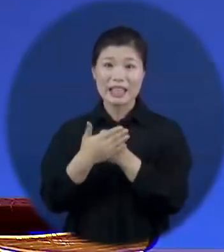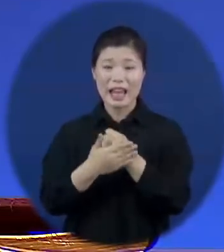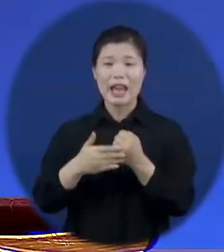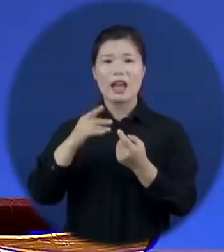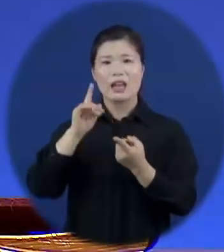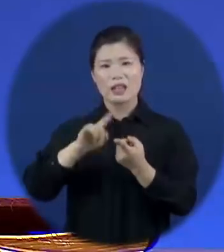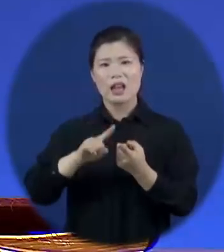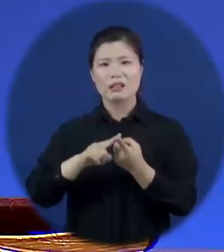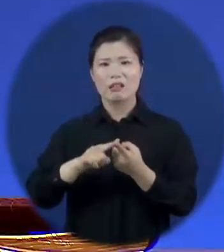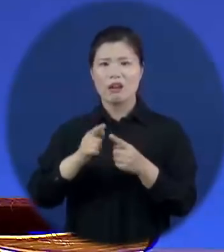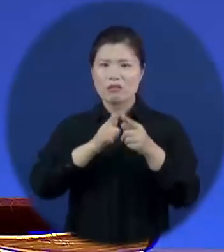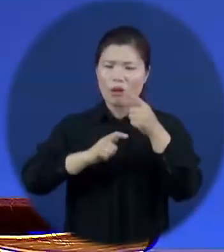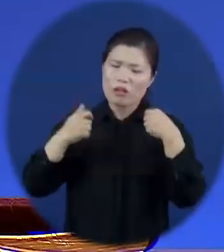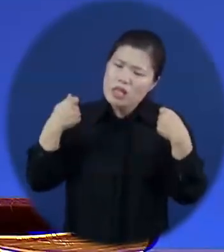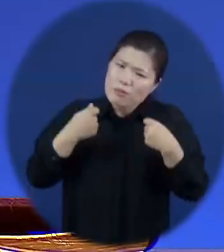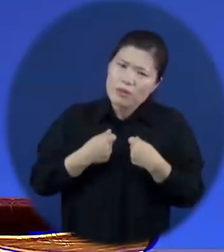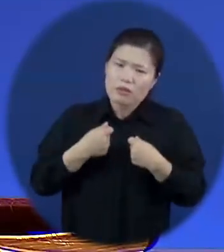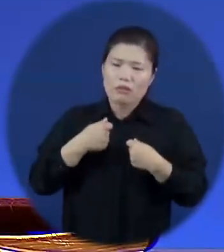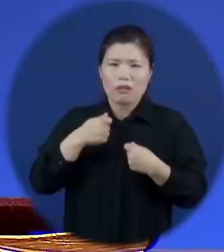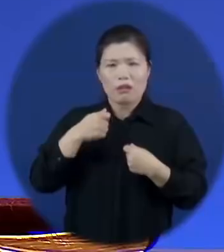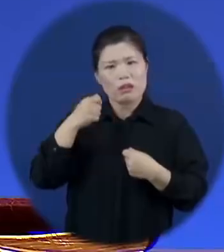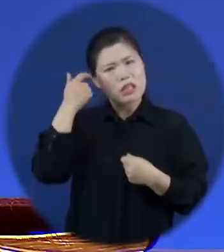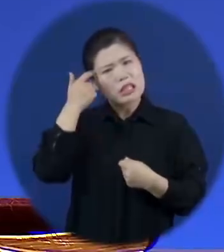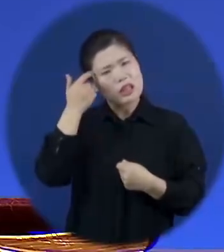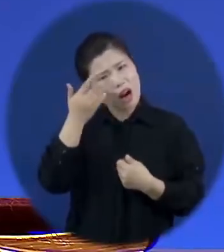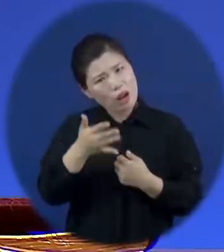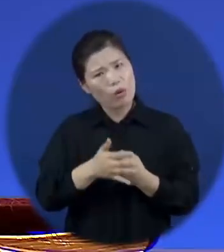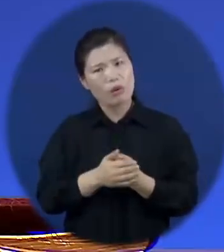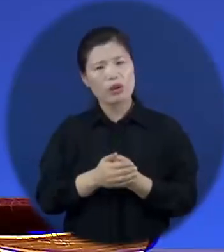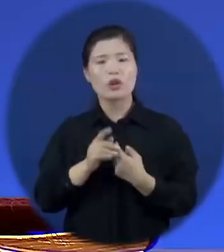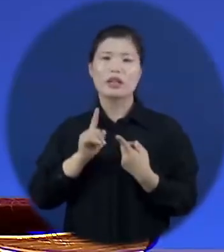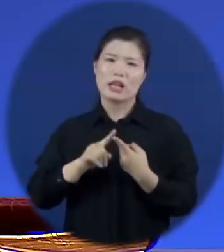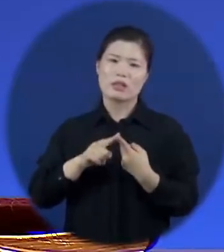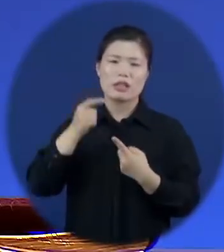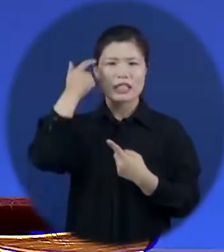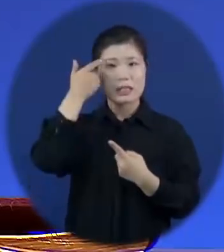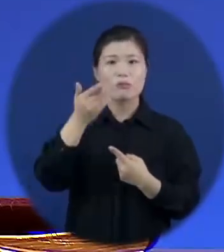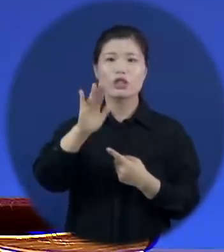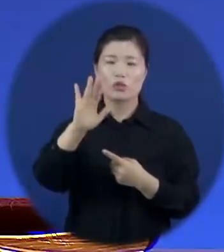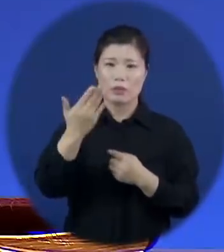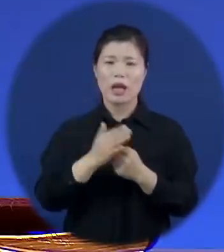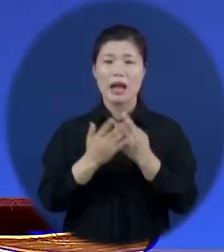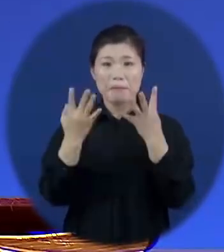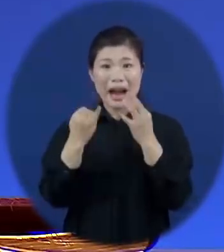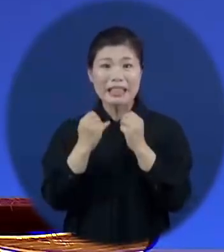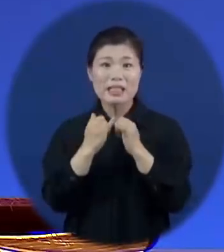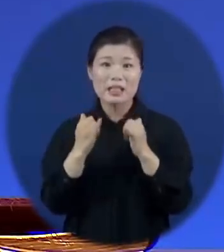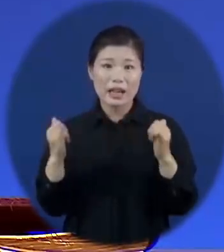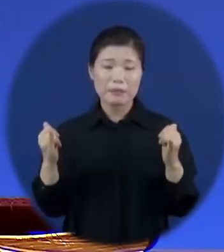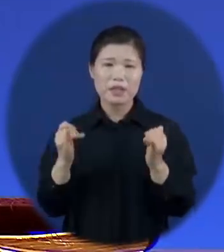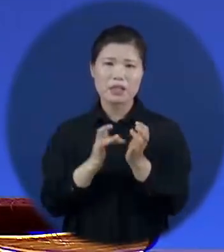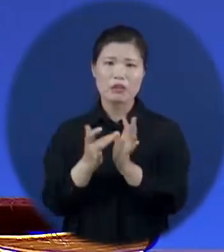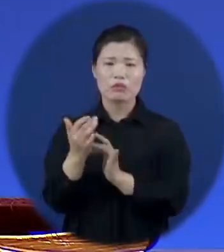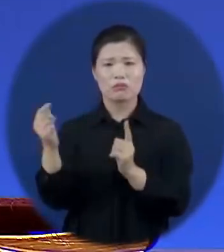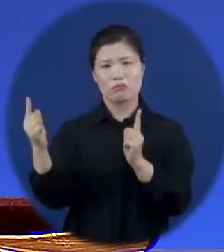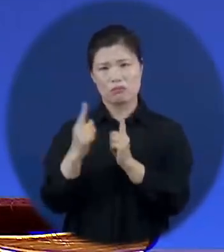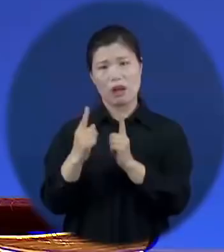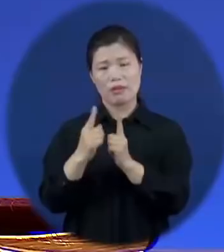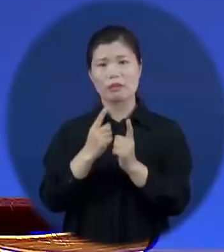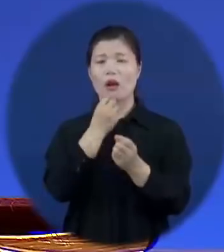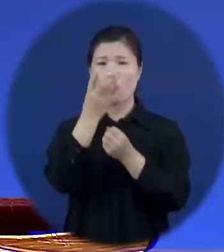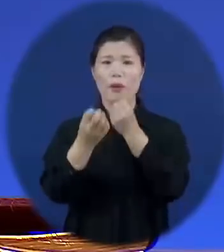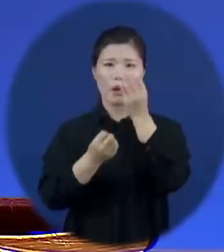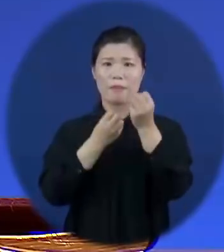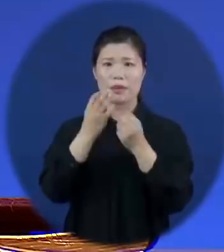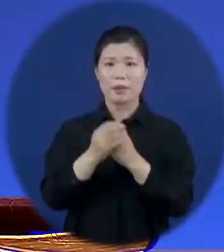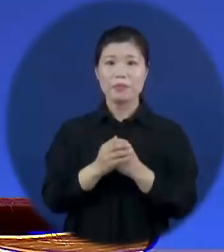어떻게 덧입을 수 있을까요? 이것이 오늘 우리의 질문이 되어야 합니다. 많은 사람이 예수님을 만났다고